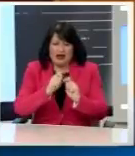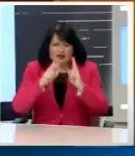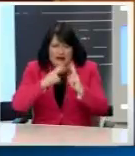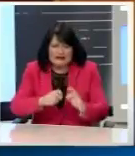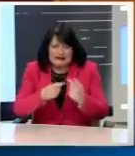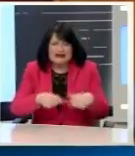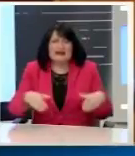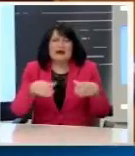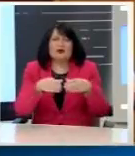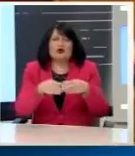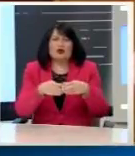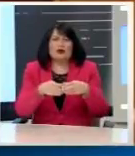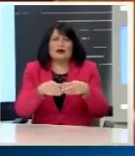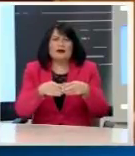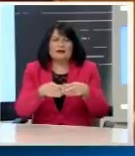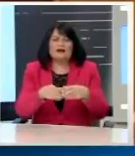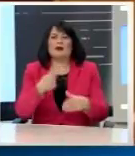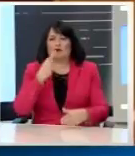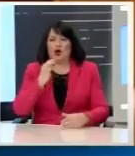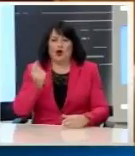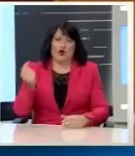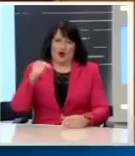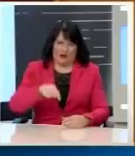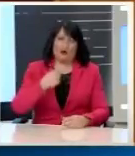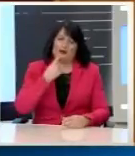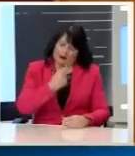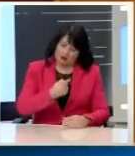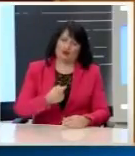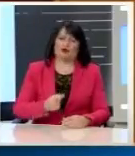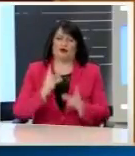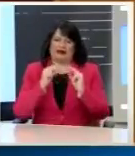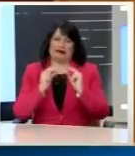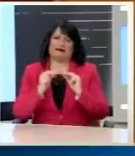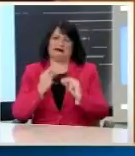Εξεταστικής Επιτροπής? Εγώ θα σας πω για ποιον λόγο είμαστε σήμερα εδώ και για ποιον λόγο συζητάμε.